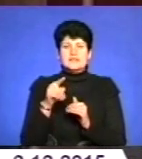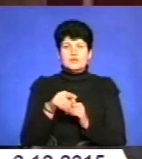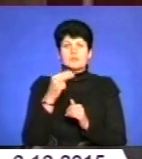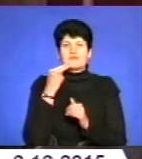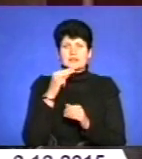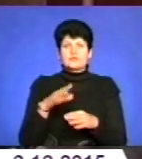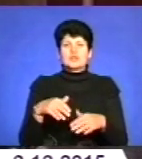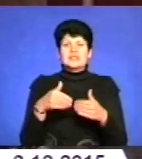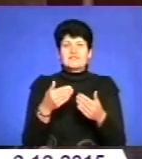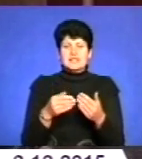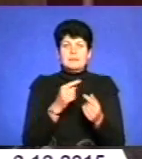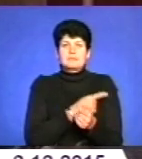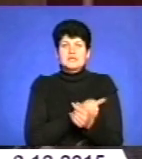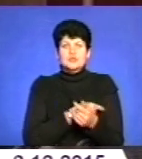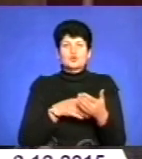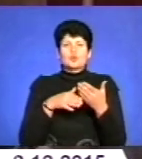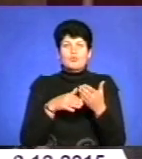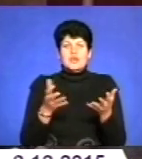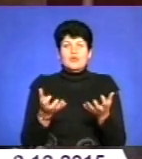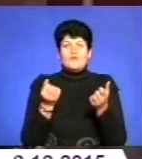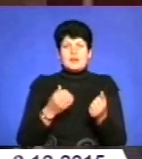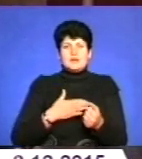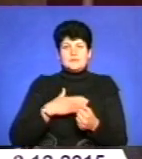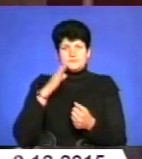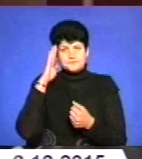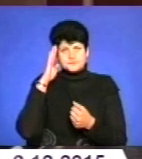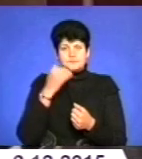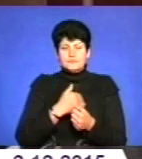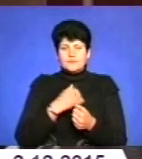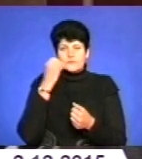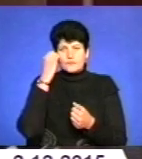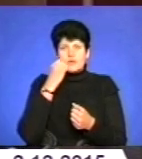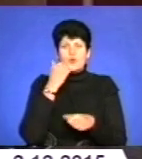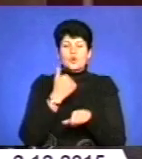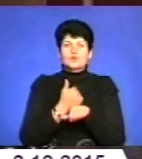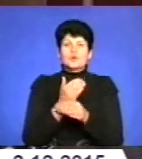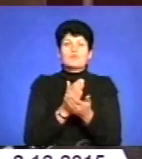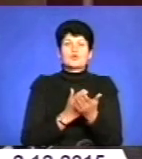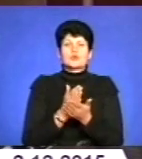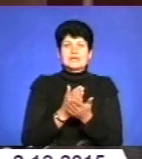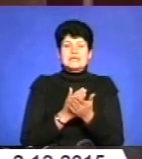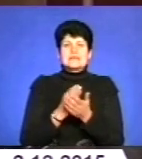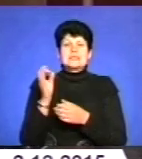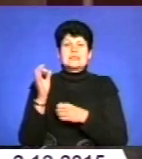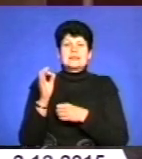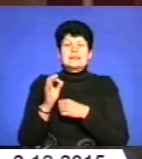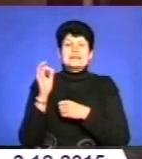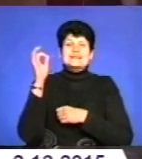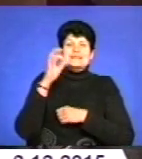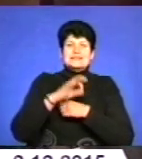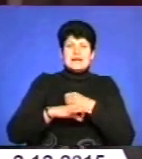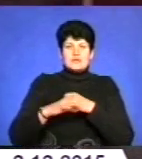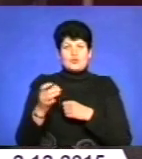надавали медичну допомогу, рятували наших бійців. Хочу подякувати головному хірургу Західного регіону Богдану Івану